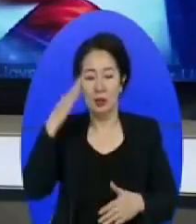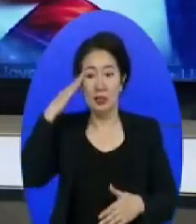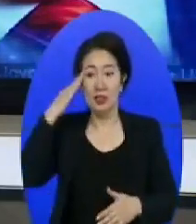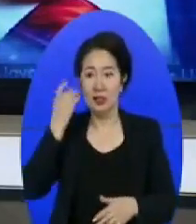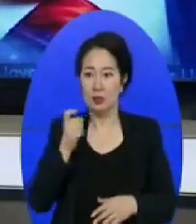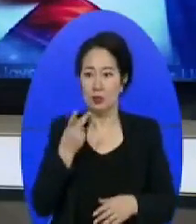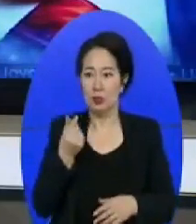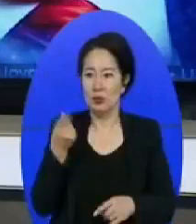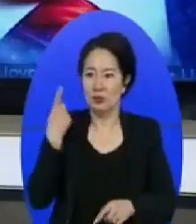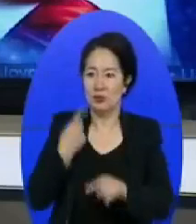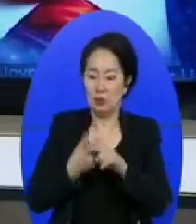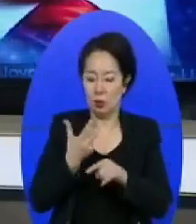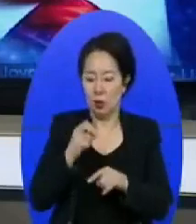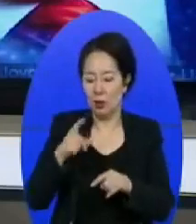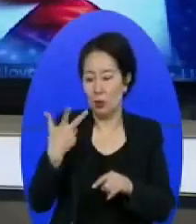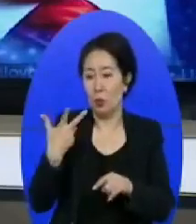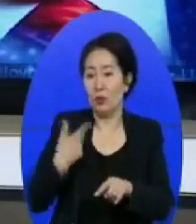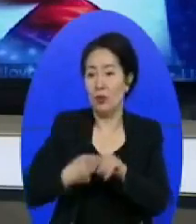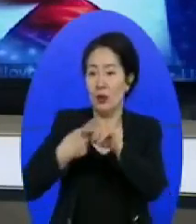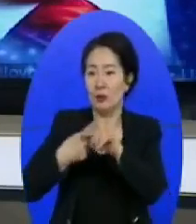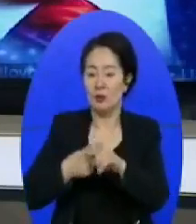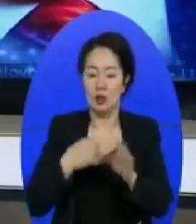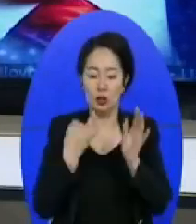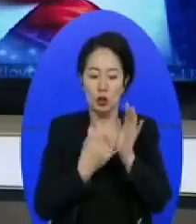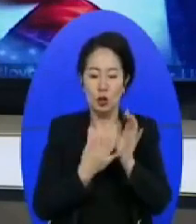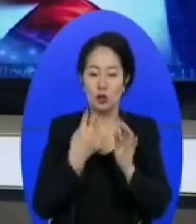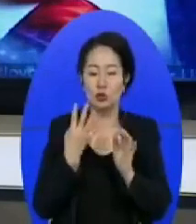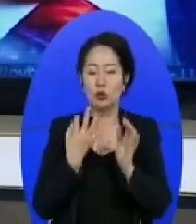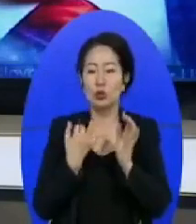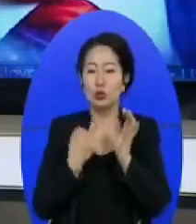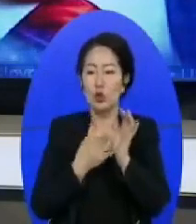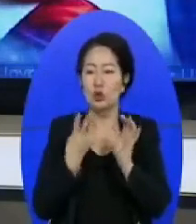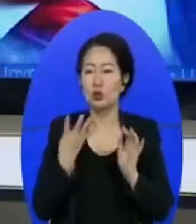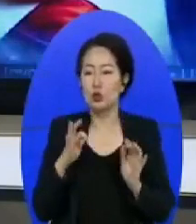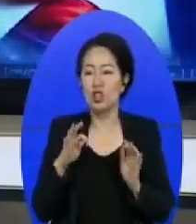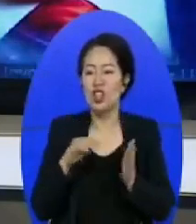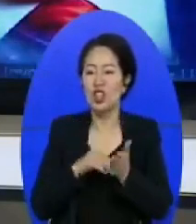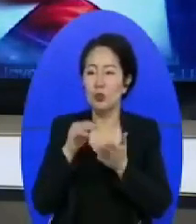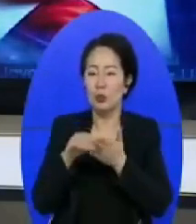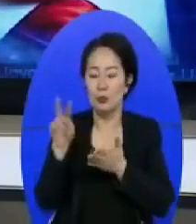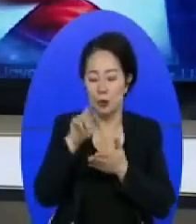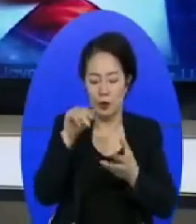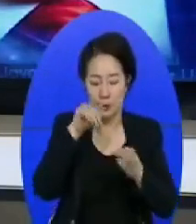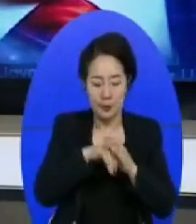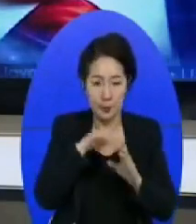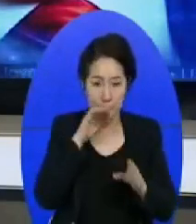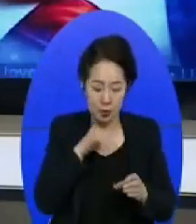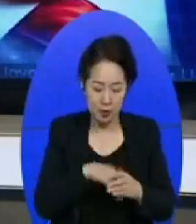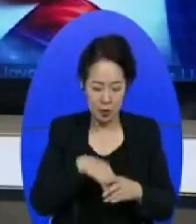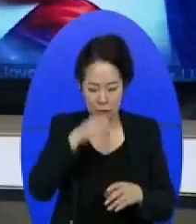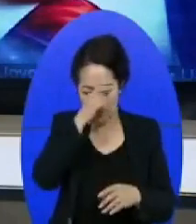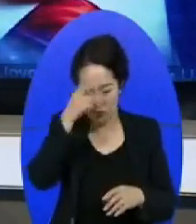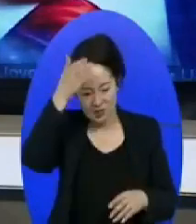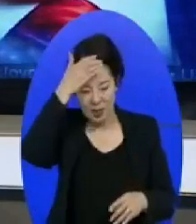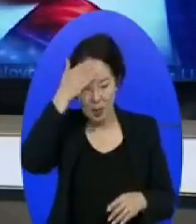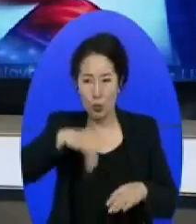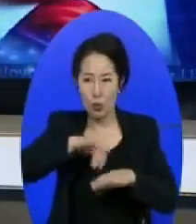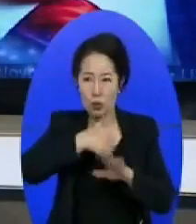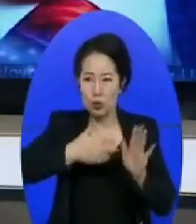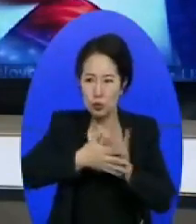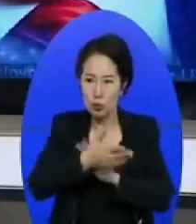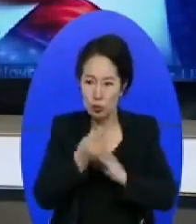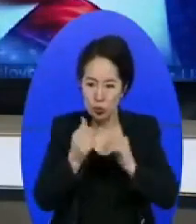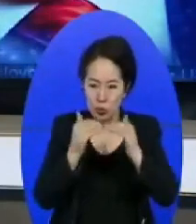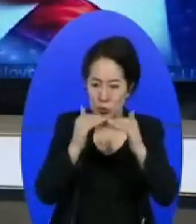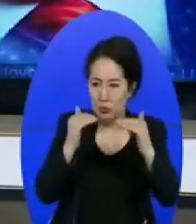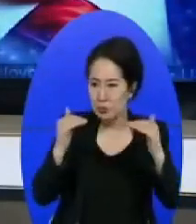салбарын төсвийг 1.3 хувиар нэмэгдүүлж 740 тэрбум Америк доллар байхаар тусгасан байна. Үндсэндээ Трамп ерөнхийлөгч улсын төсвийн тэнцвэрийг